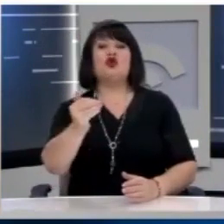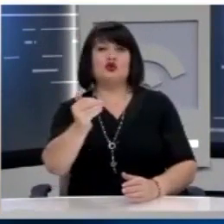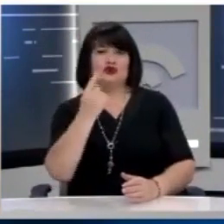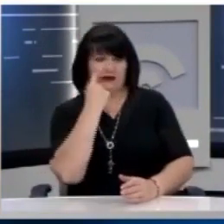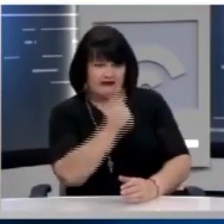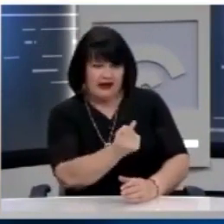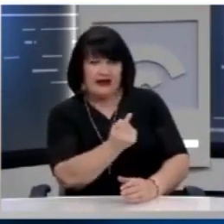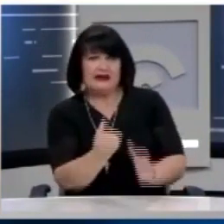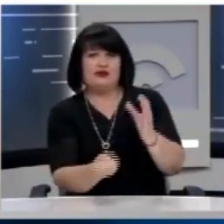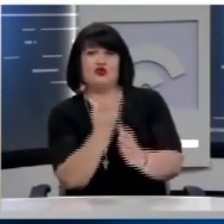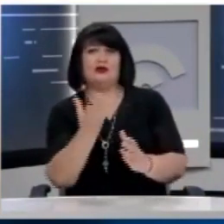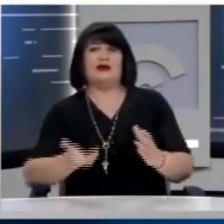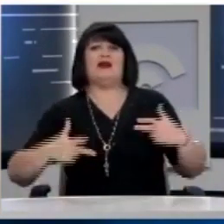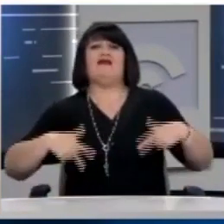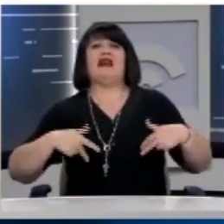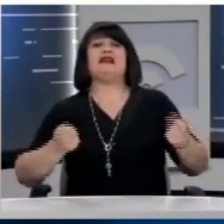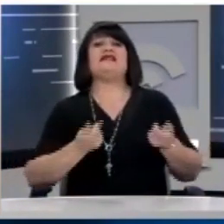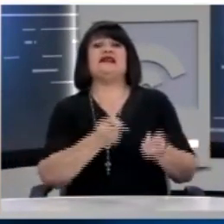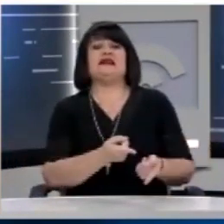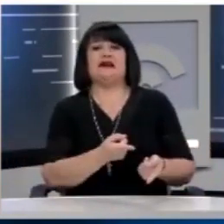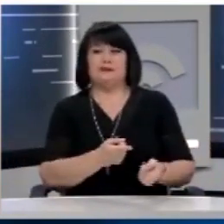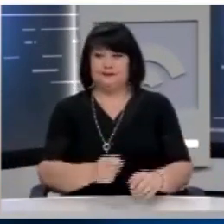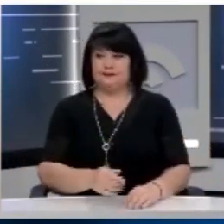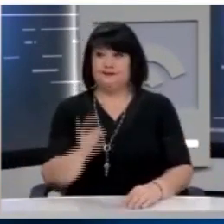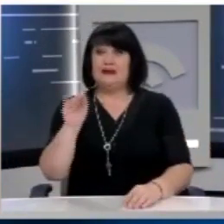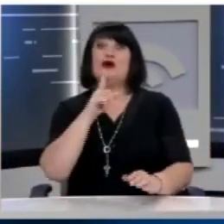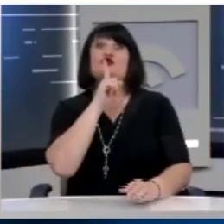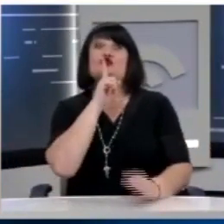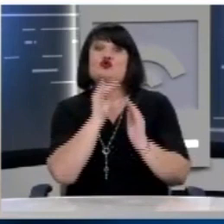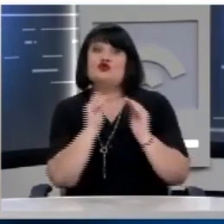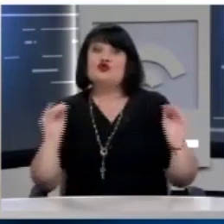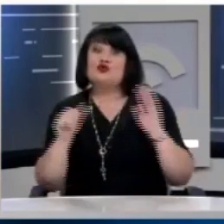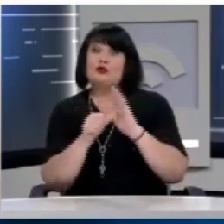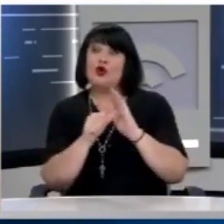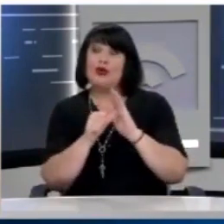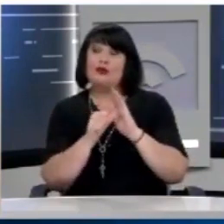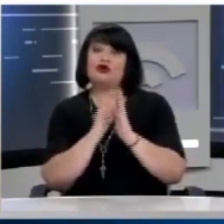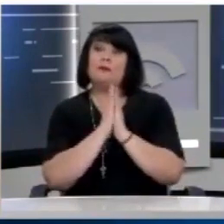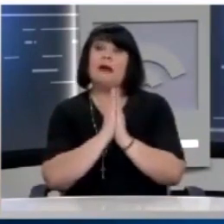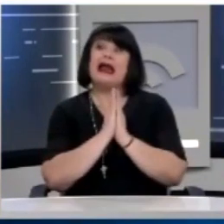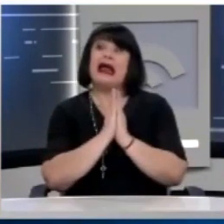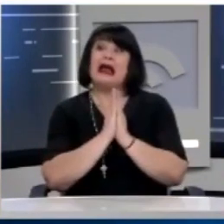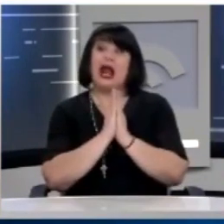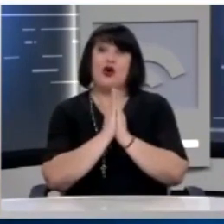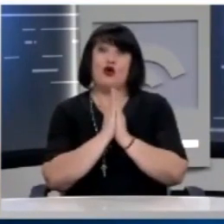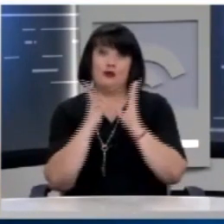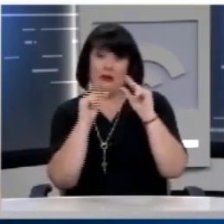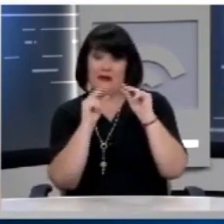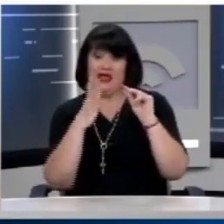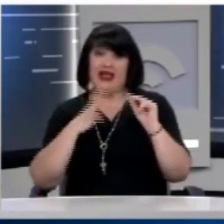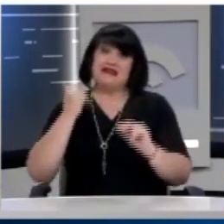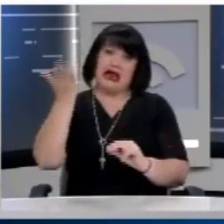νέας κυβέρνησης, δηλαδή τη δημοσιονομική παρακαλώ ησυχία. Όσοι είναι να μιλήσουν να βγουν έξω από την